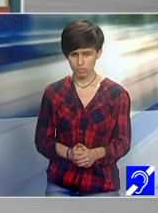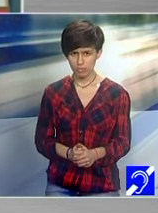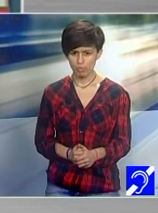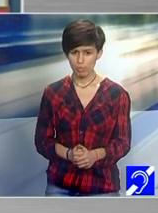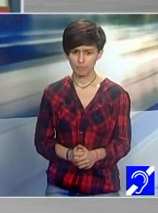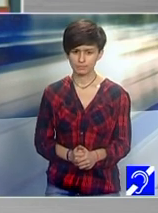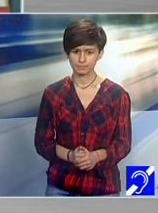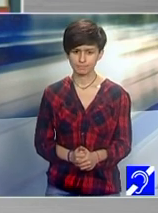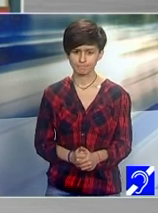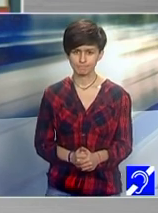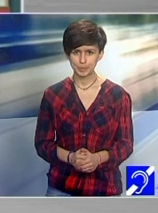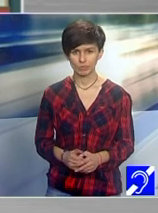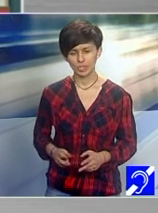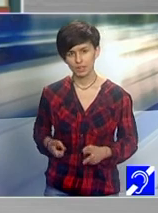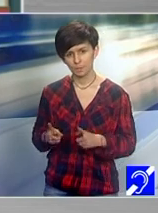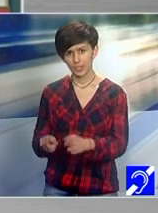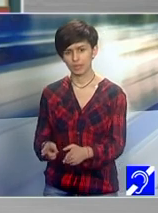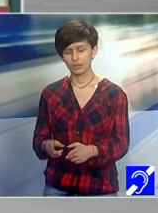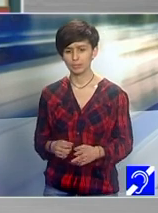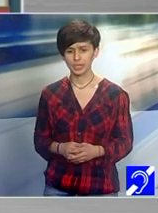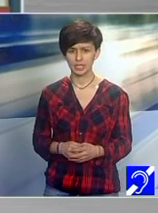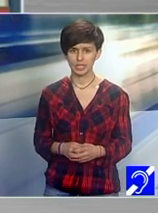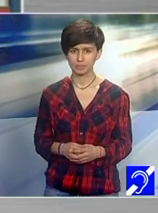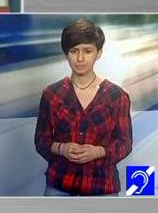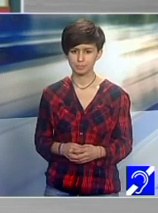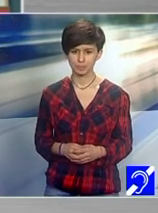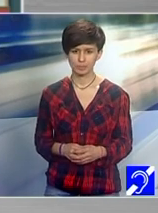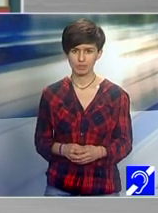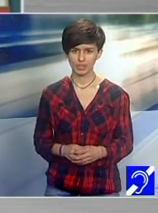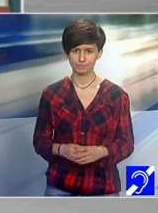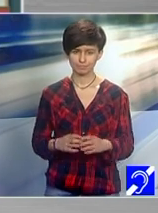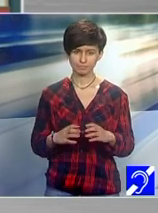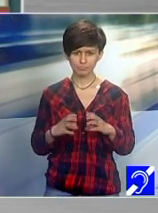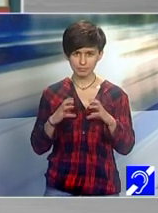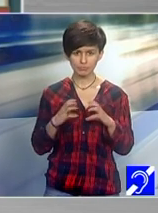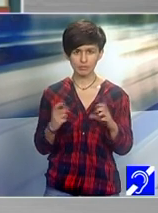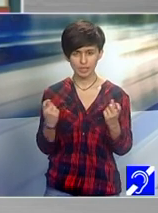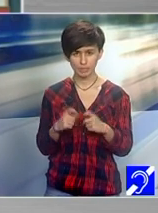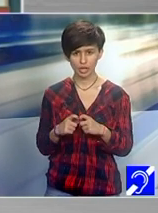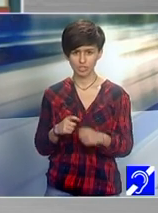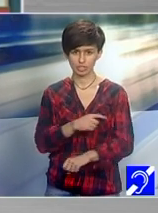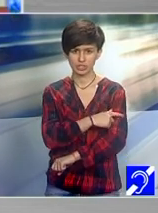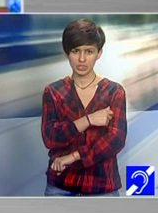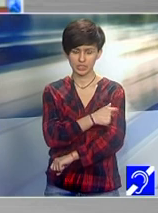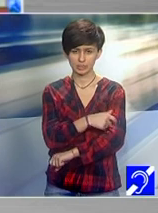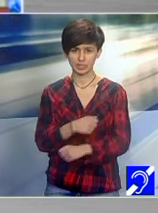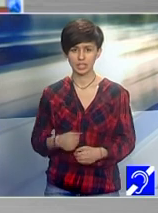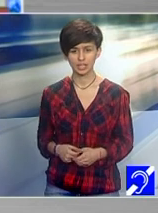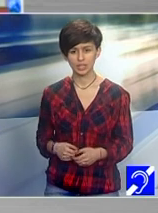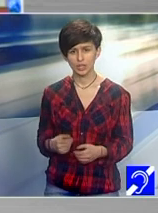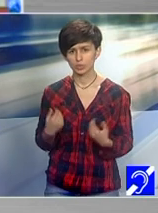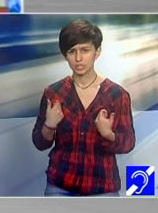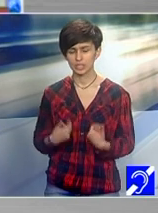oprirea găurilor negre din spitale, unde se duc foarte mulți bani și se duc în condiții în